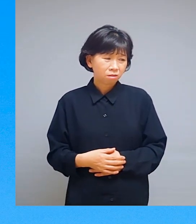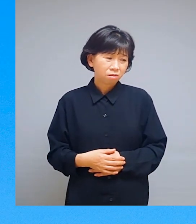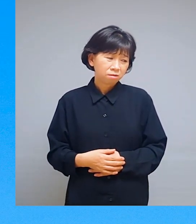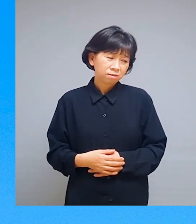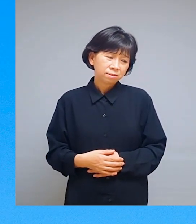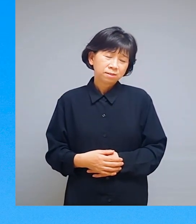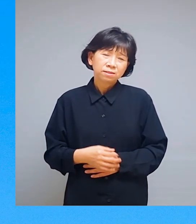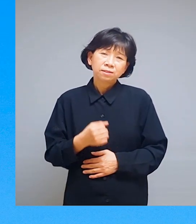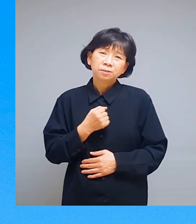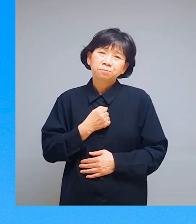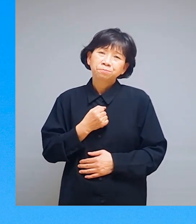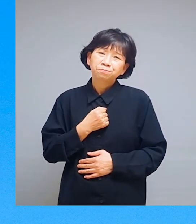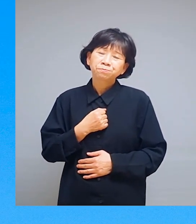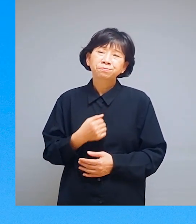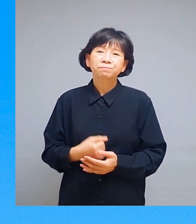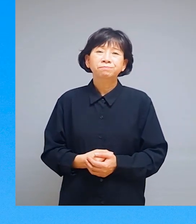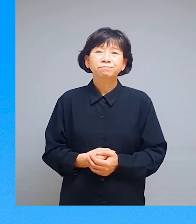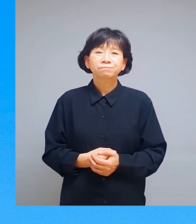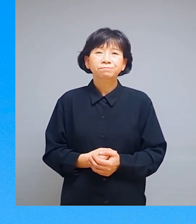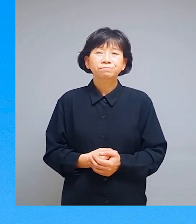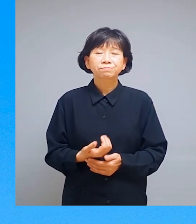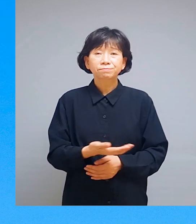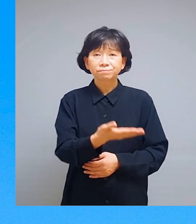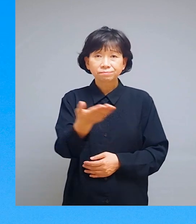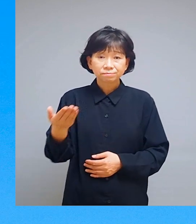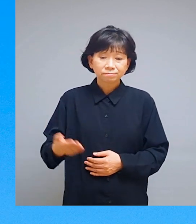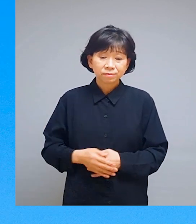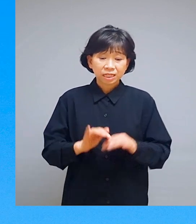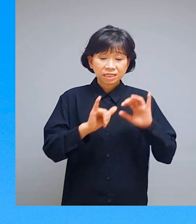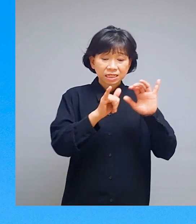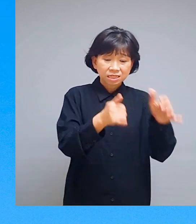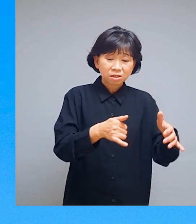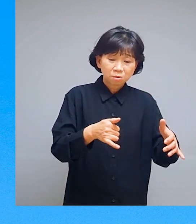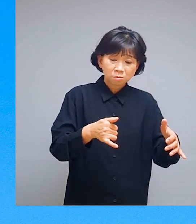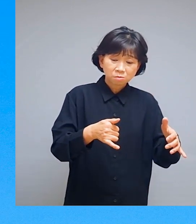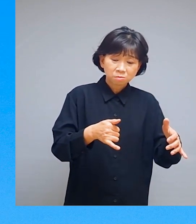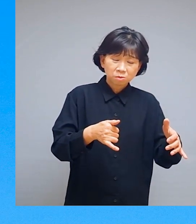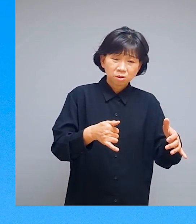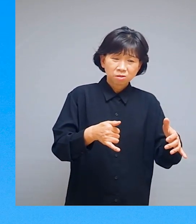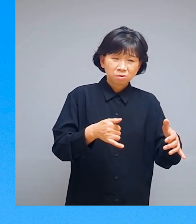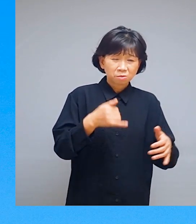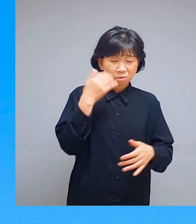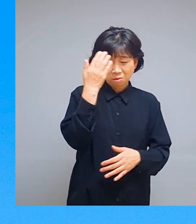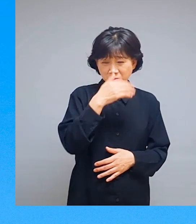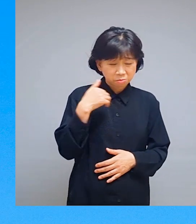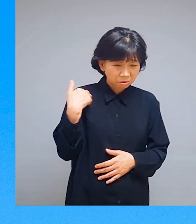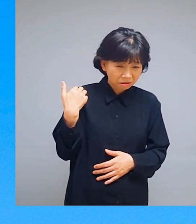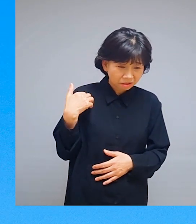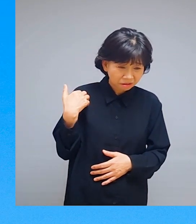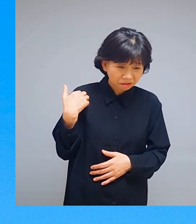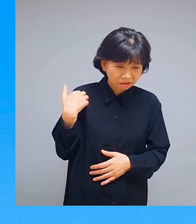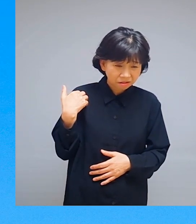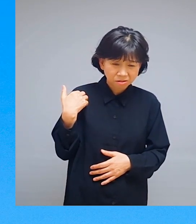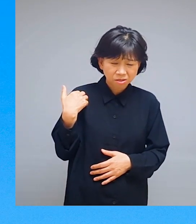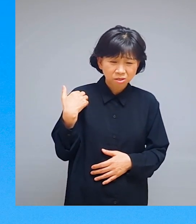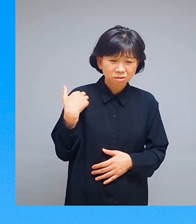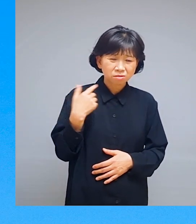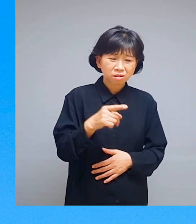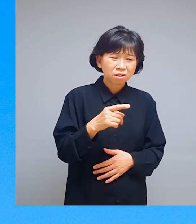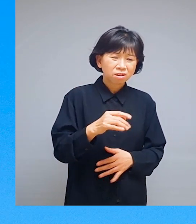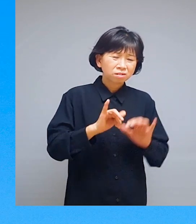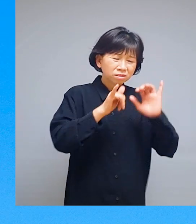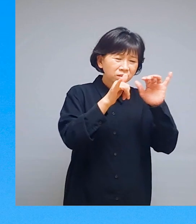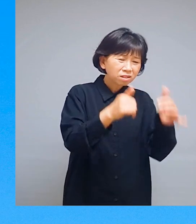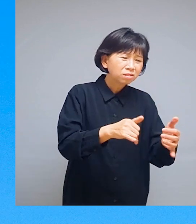답답할 노릇입니다. 여러분 세상을 모르는 것도 안 되겠지만 세상의 소음에 너무